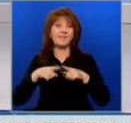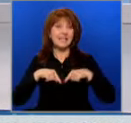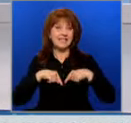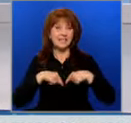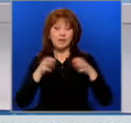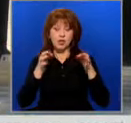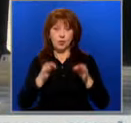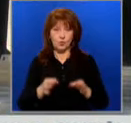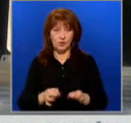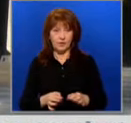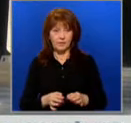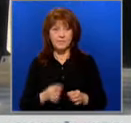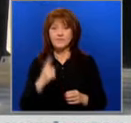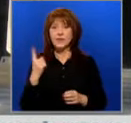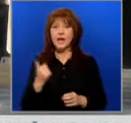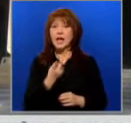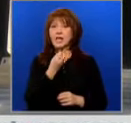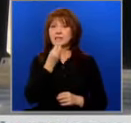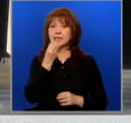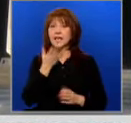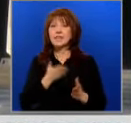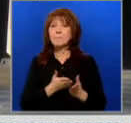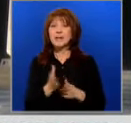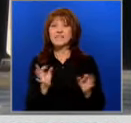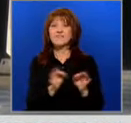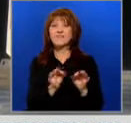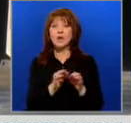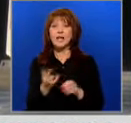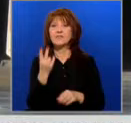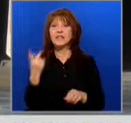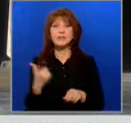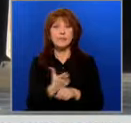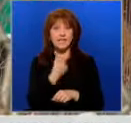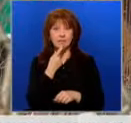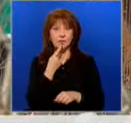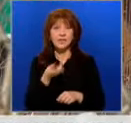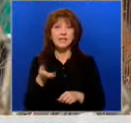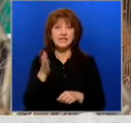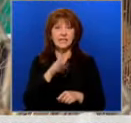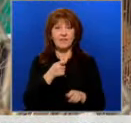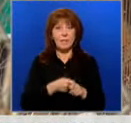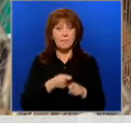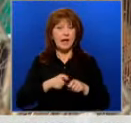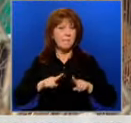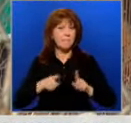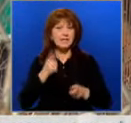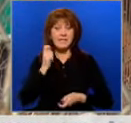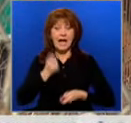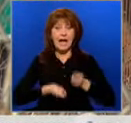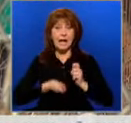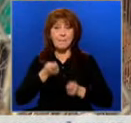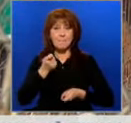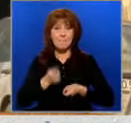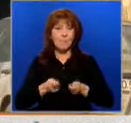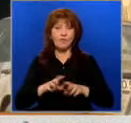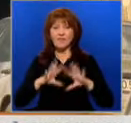и е окончателно. Инцидентът стана през февруари 2017 година и след него беше извършен бърз ремонт с подмяна